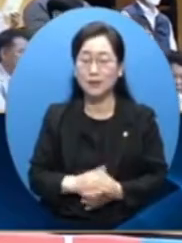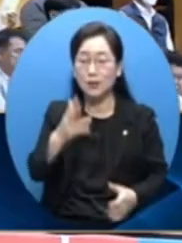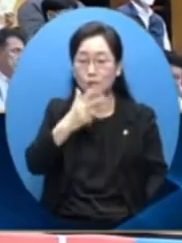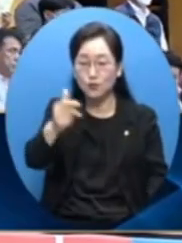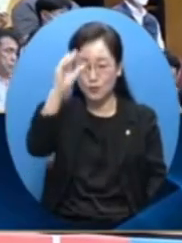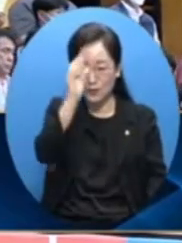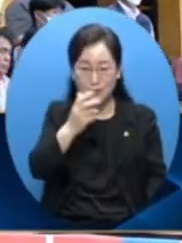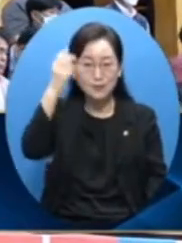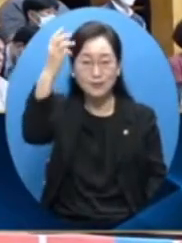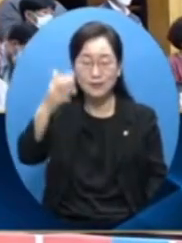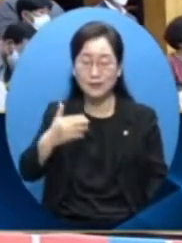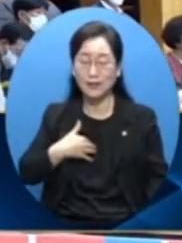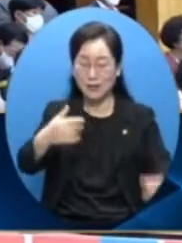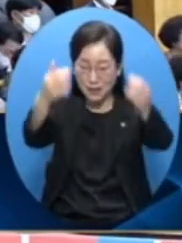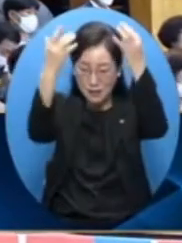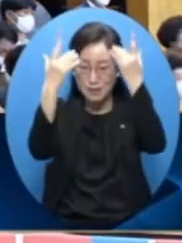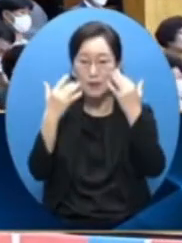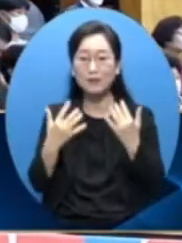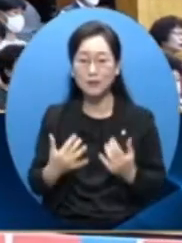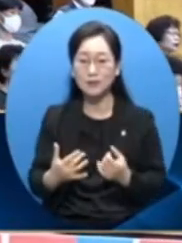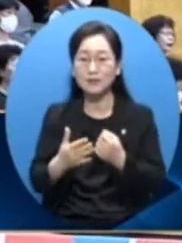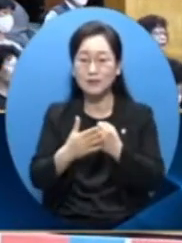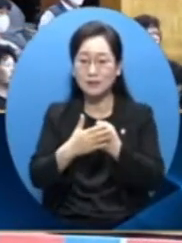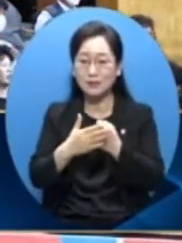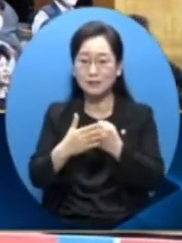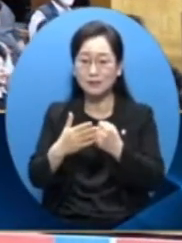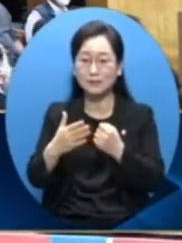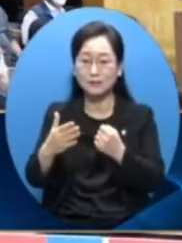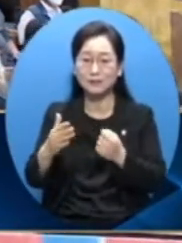주의 성령이 내게 임하셨으니.